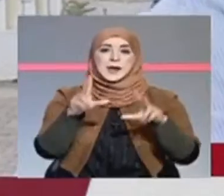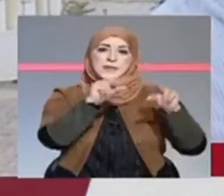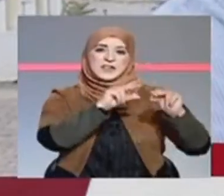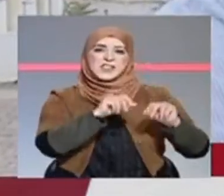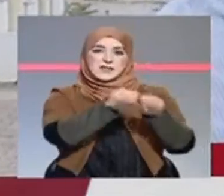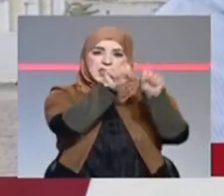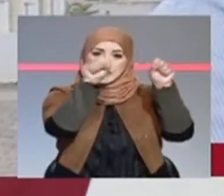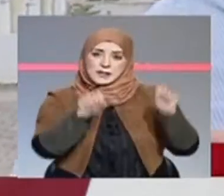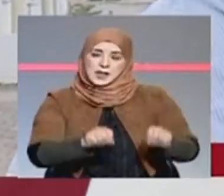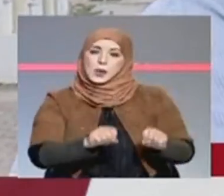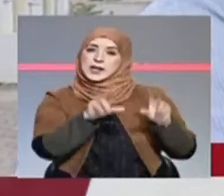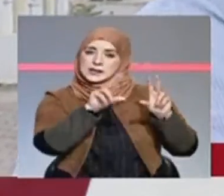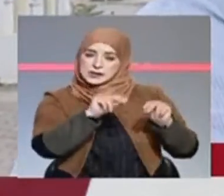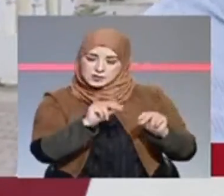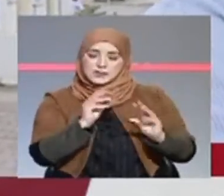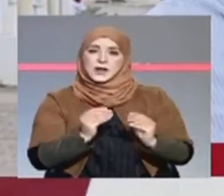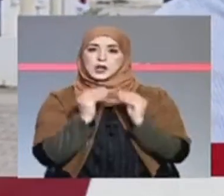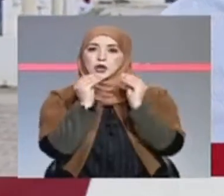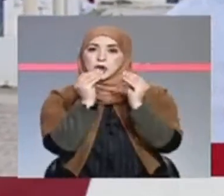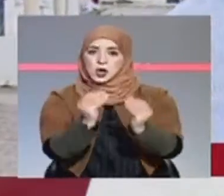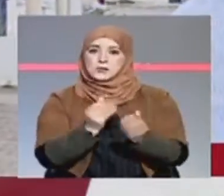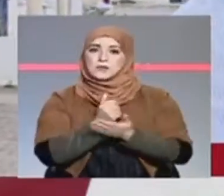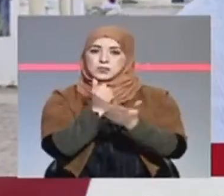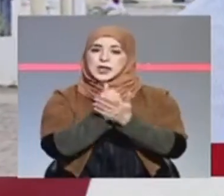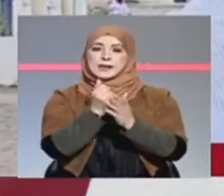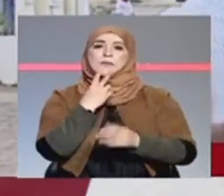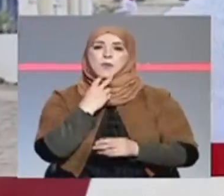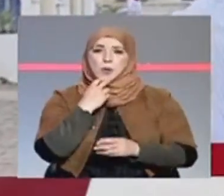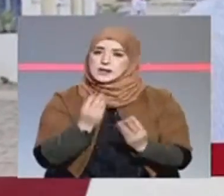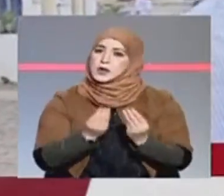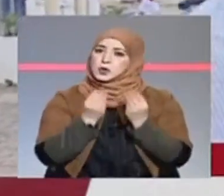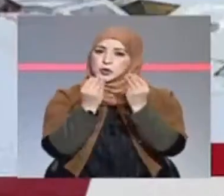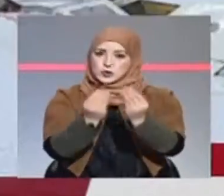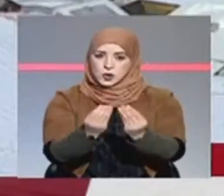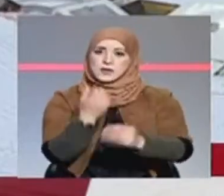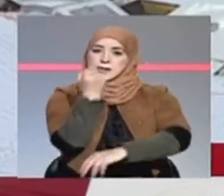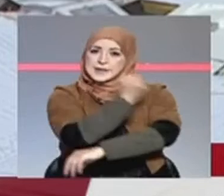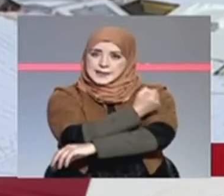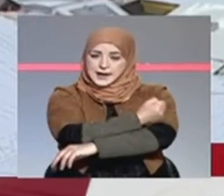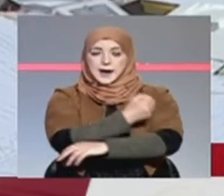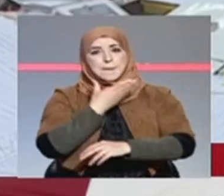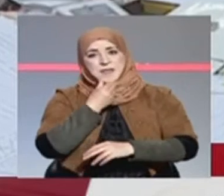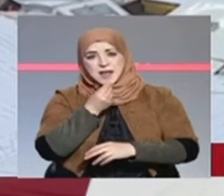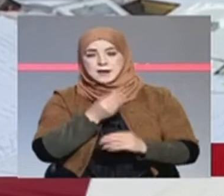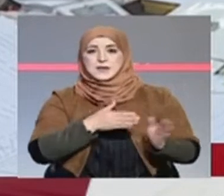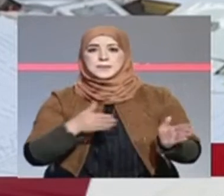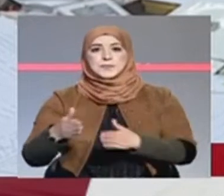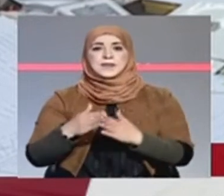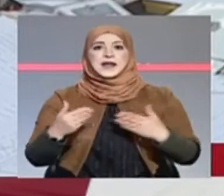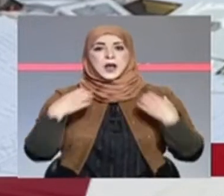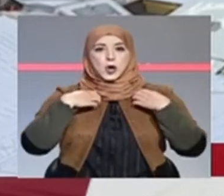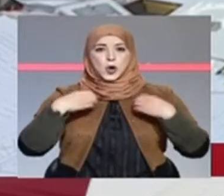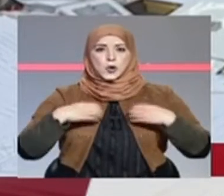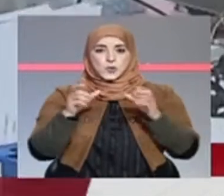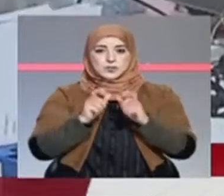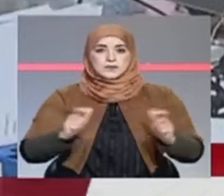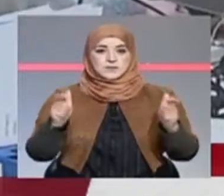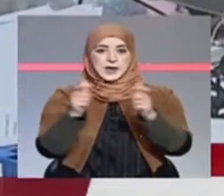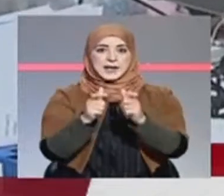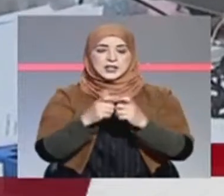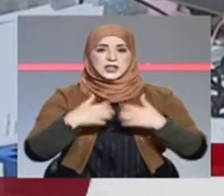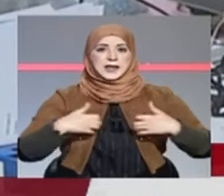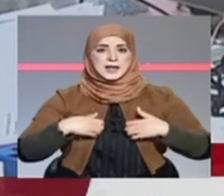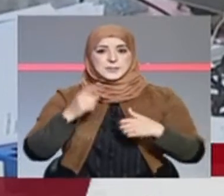تقوم بمهامها تجاه المواطن بتوفير اللقاح وعضو اللجنه العلميه المجابهات يكون